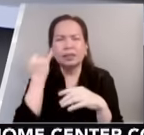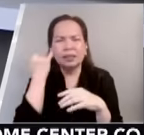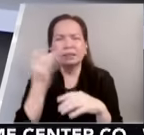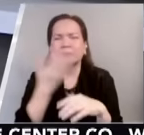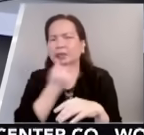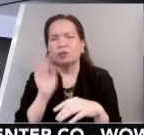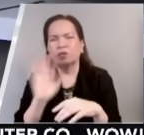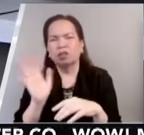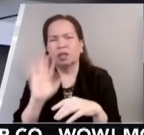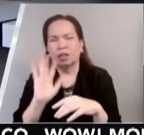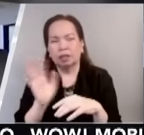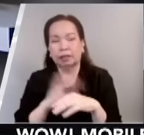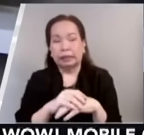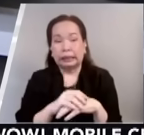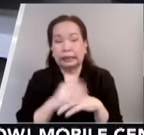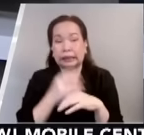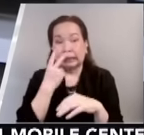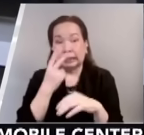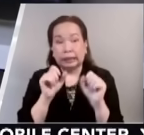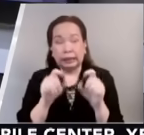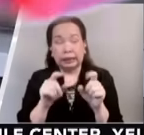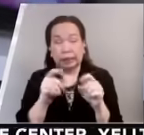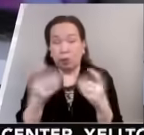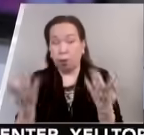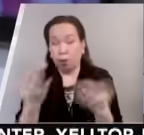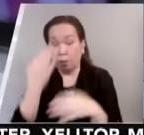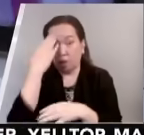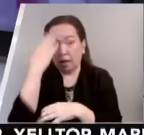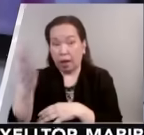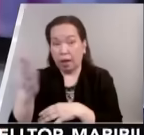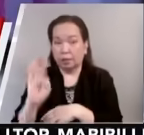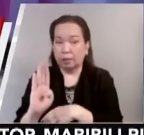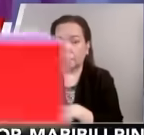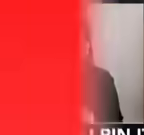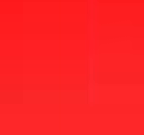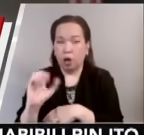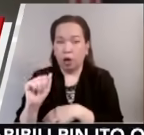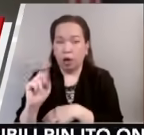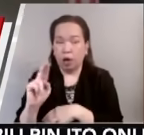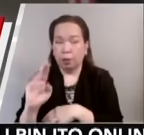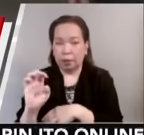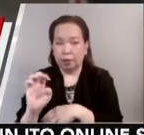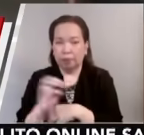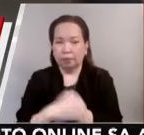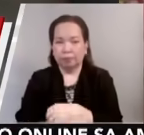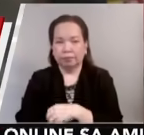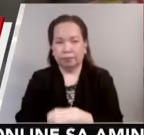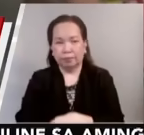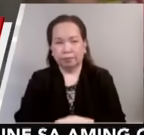ang sitwasyon sa bentahan sa bocawe Bulacan nakatutok doon live si Jonathan and